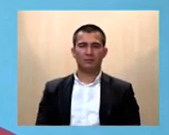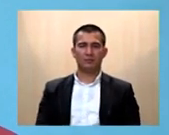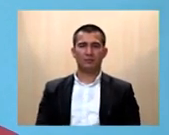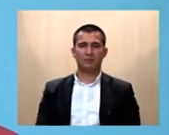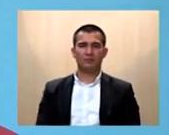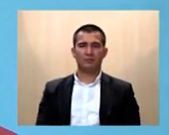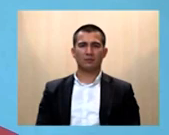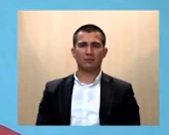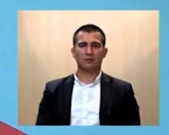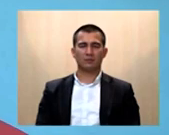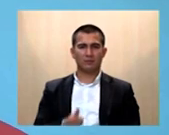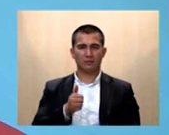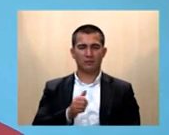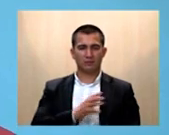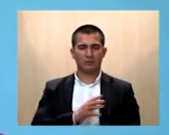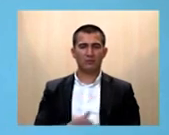Yaxshi.